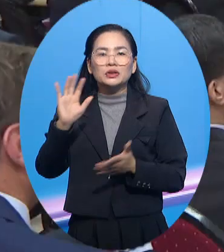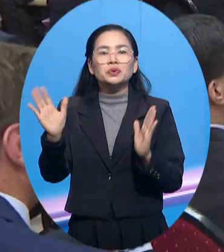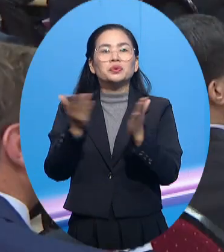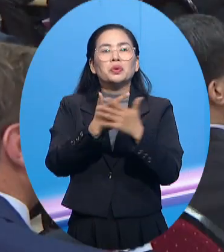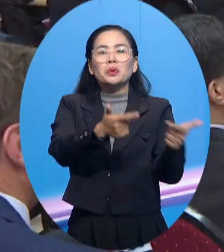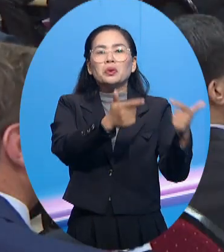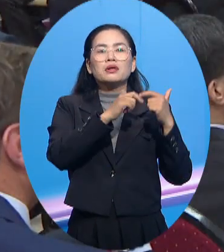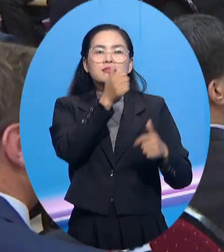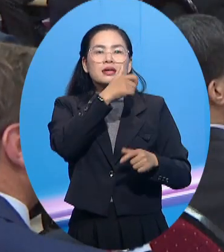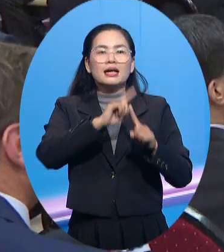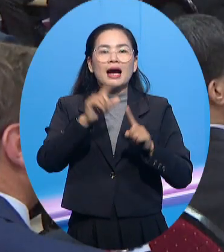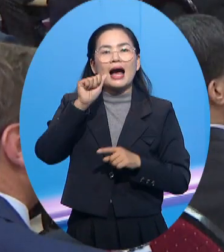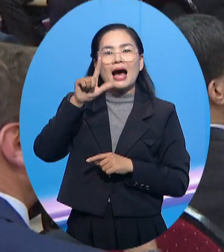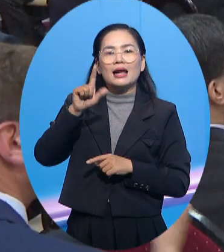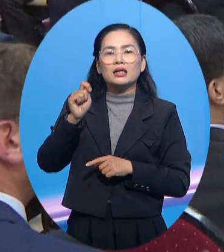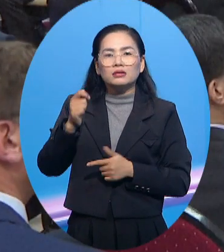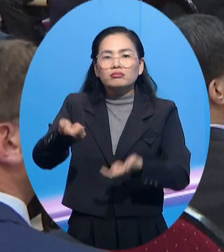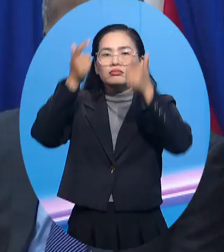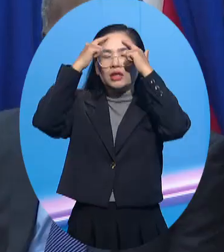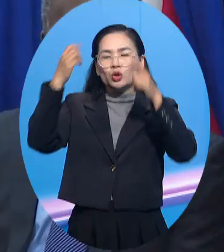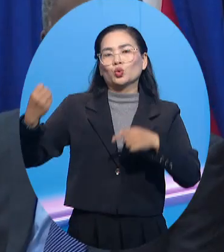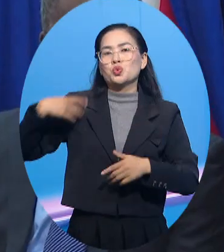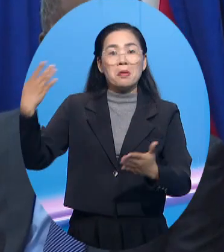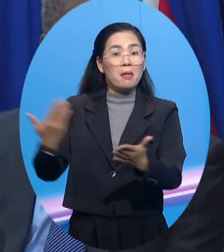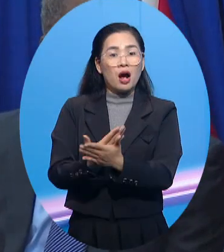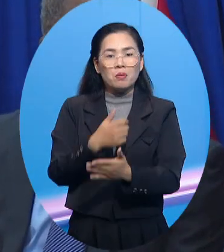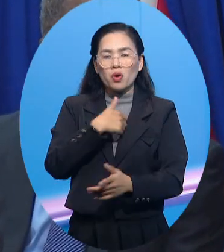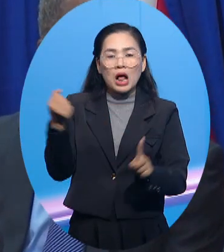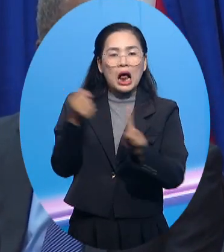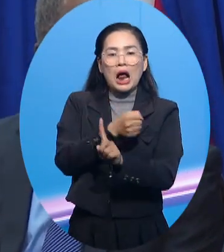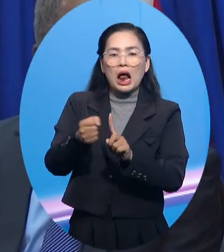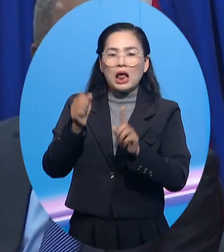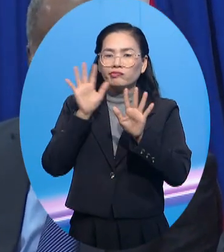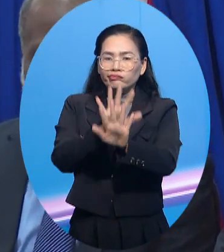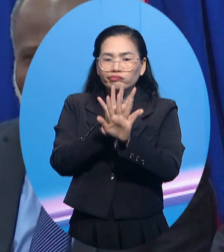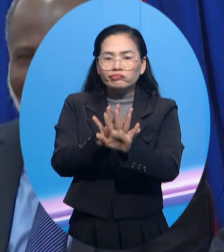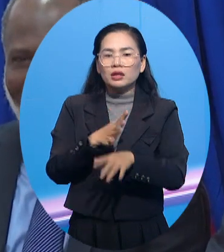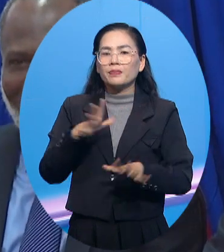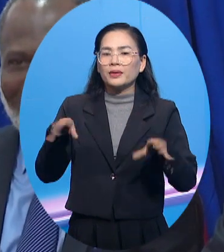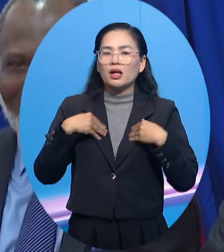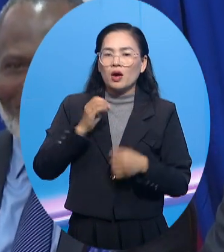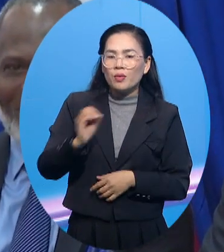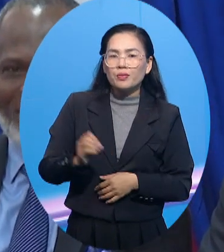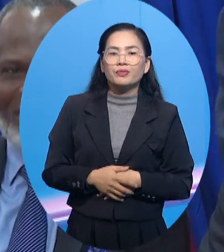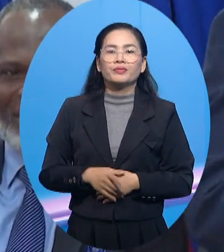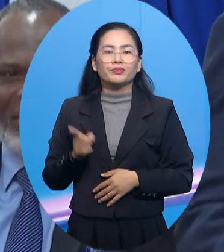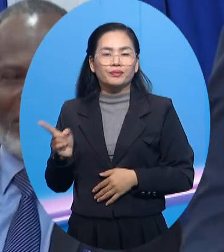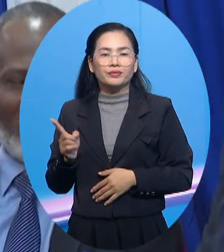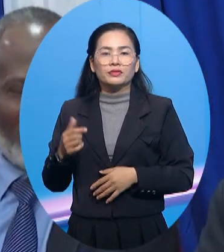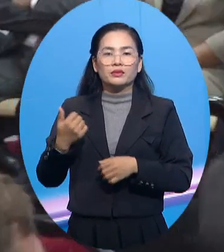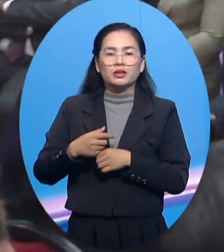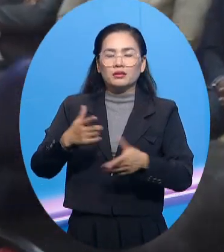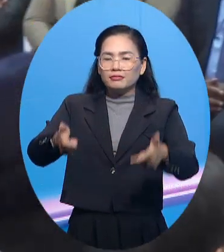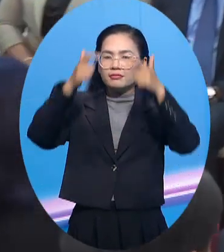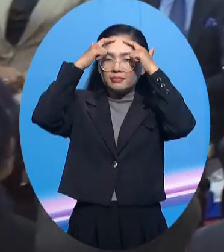nhân Alice Didier Fils-Aimé làm Thủ tướng mới. Tân Thủ tướng Haiti Alice Didier Fils-Aimé đã tuyên thệ